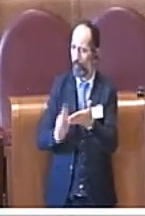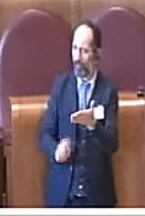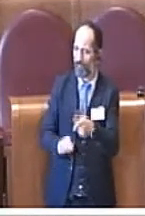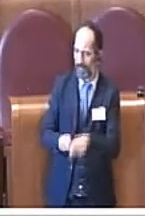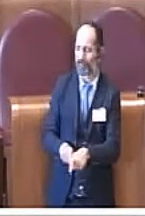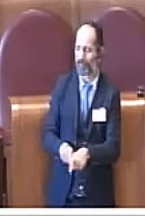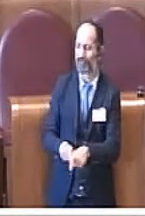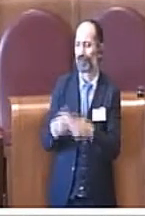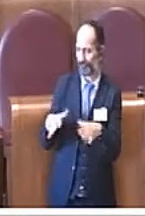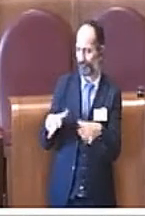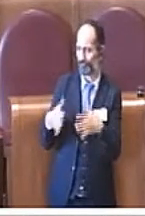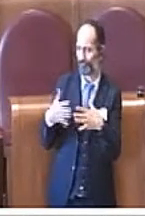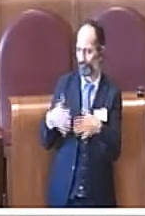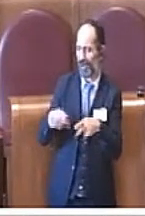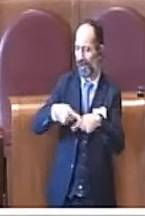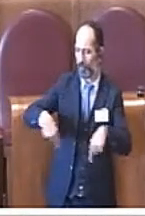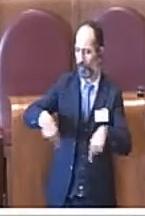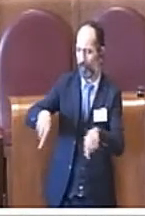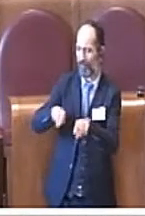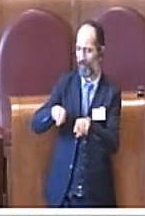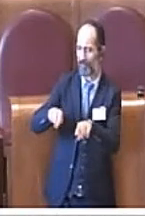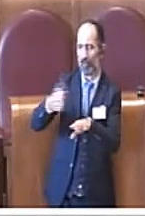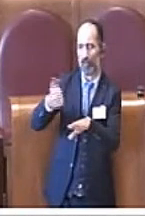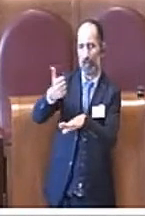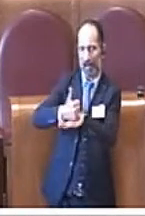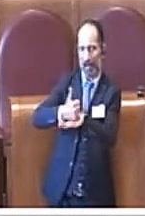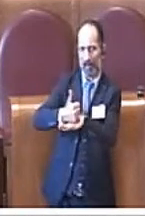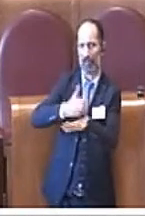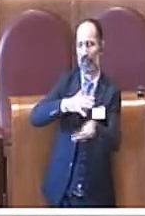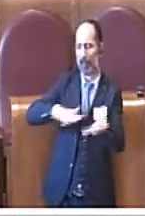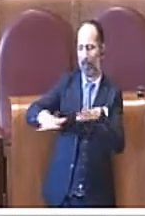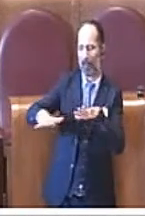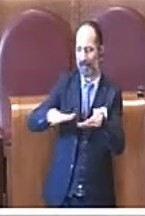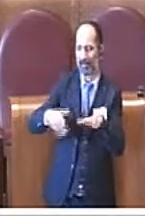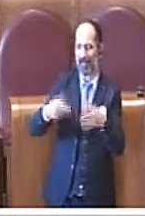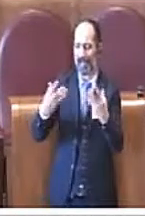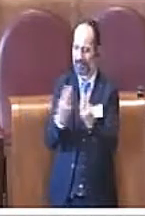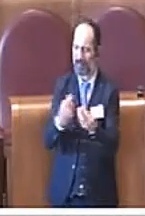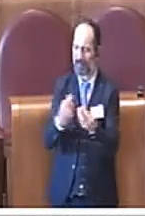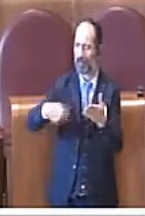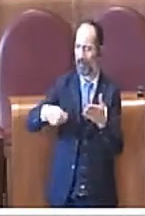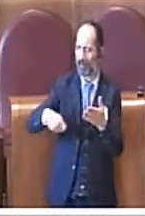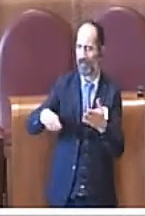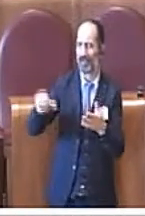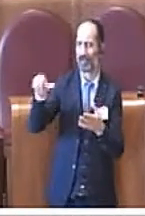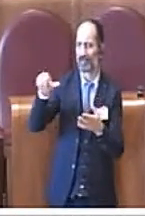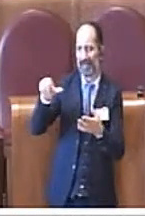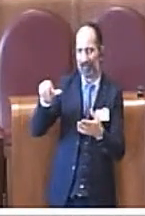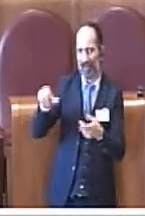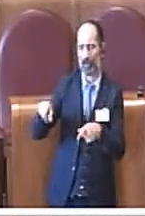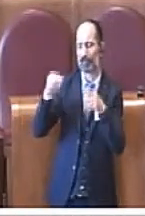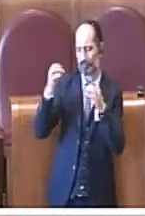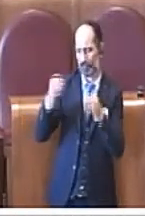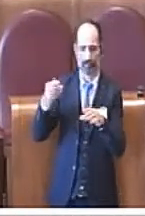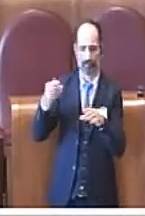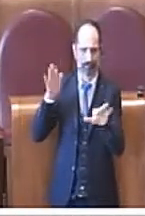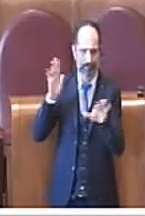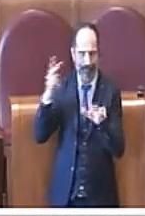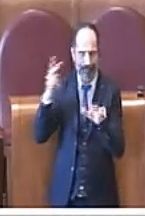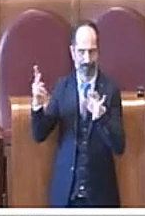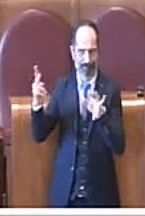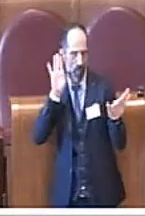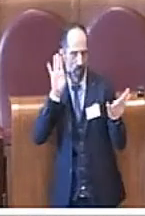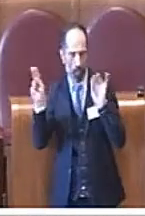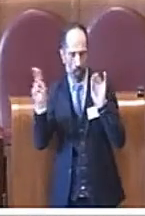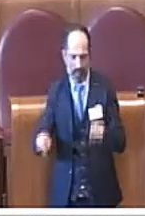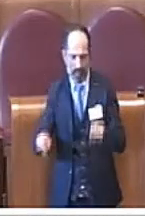appunto in commissione capitolina mobilità insieme al presidente Stefano abbiamo ascoltato gli uffici e